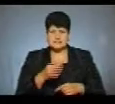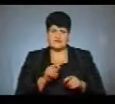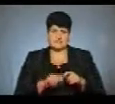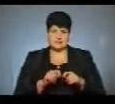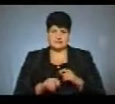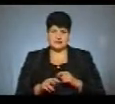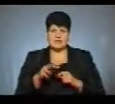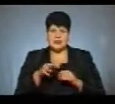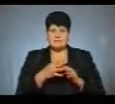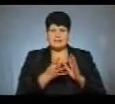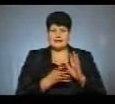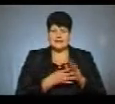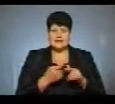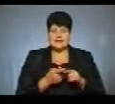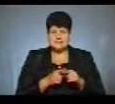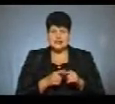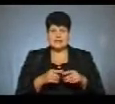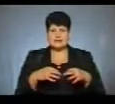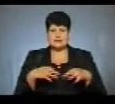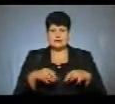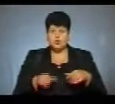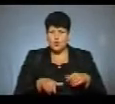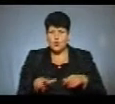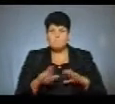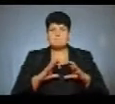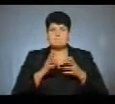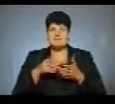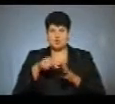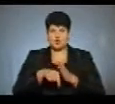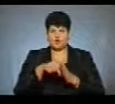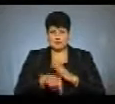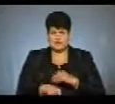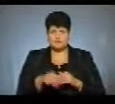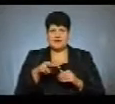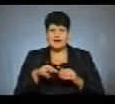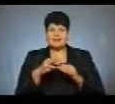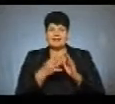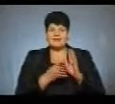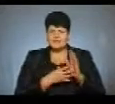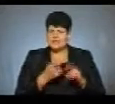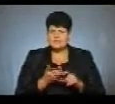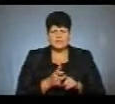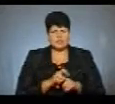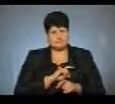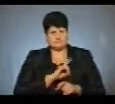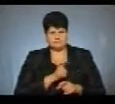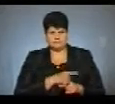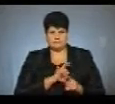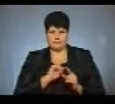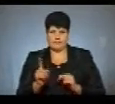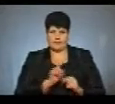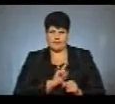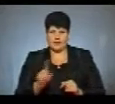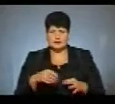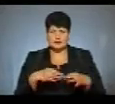Бурма. М19 – це траса міжнародного значення. Траса М19 є доволі насиченою по кількості